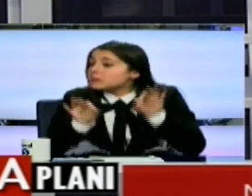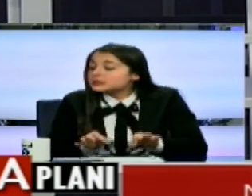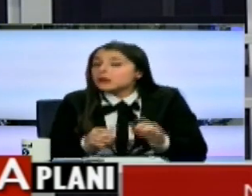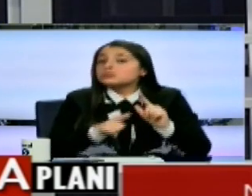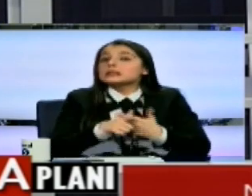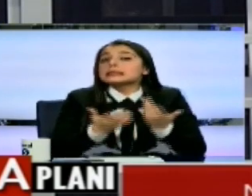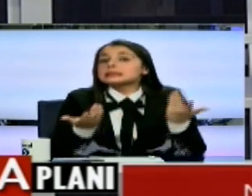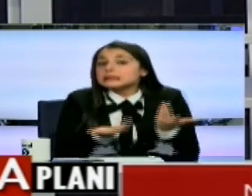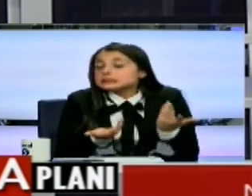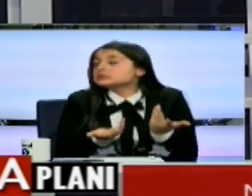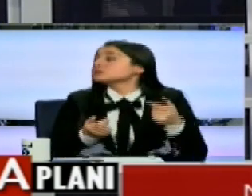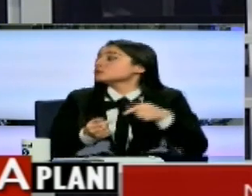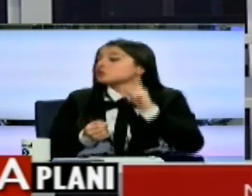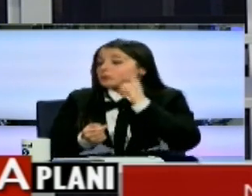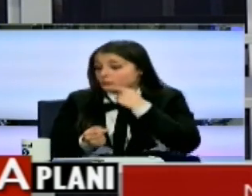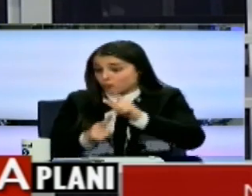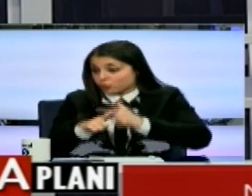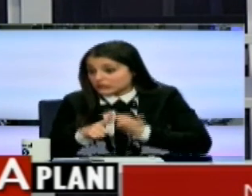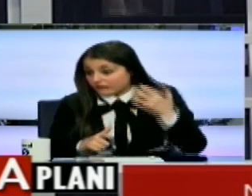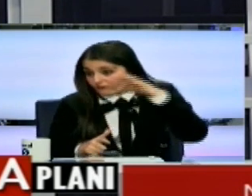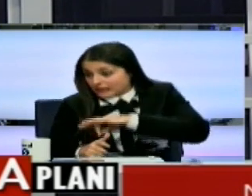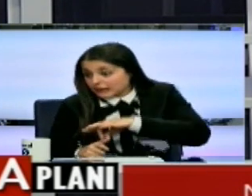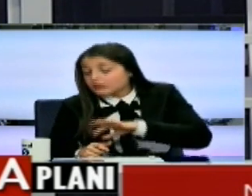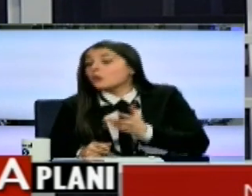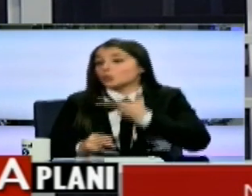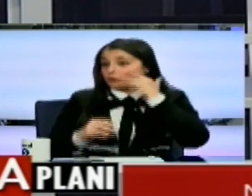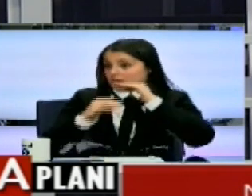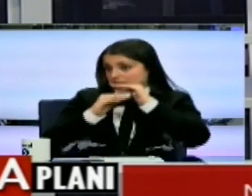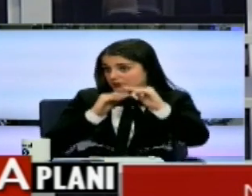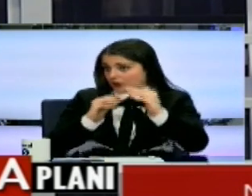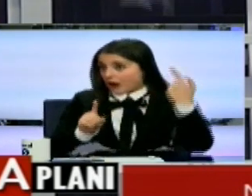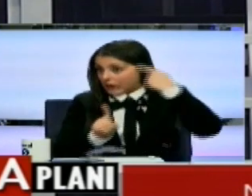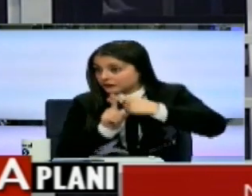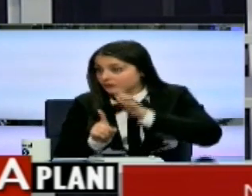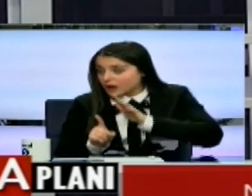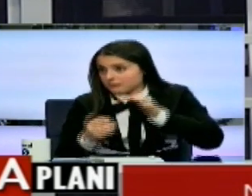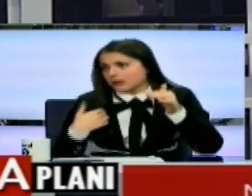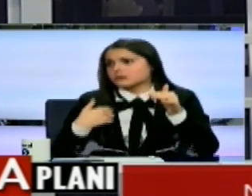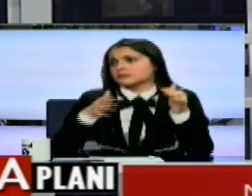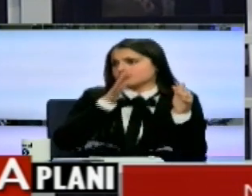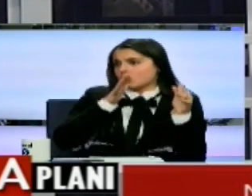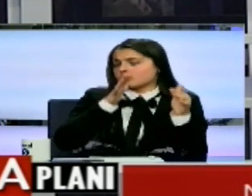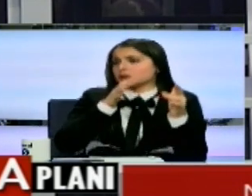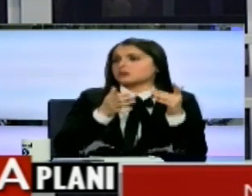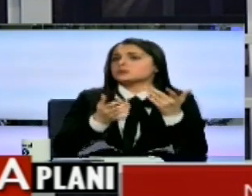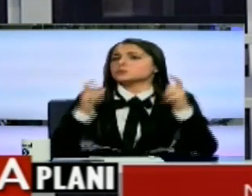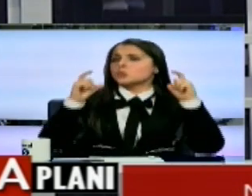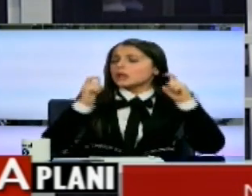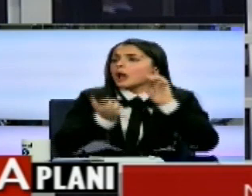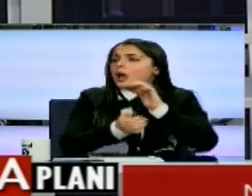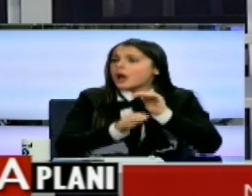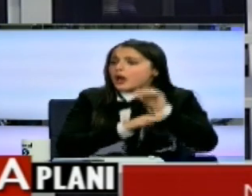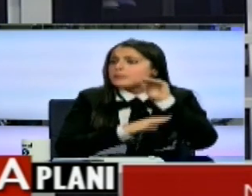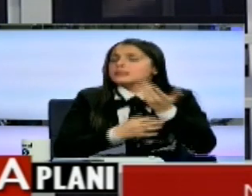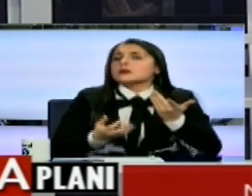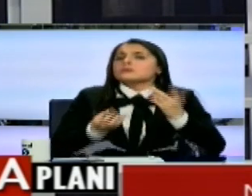gidiyor? Sadece işitme engelliler mi bu projeden faydalanabiliyor? Çünkü ben biliyorum ki gerek sosyal hayatlarında, gerek